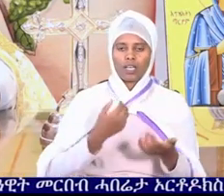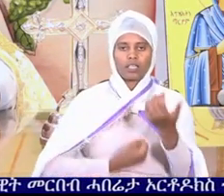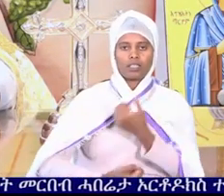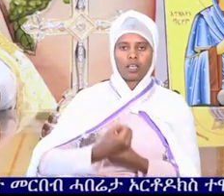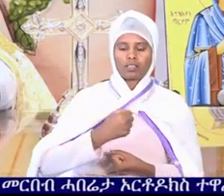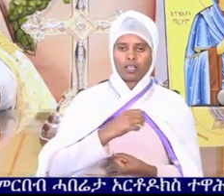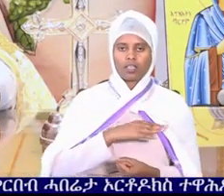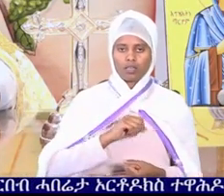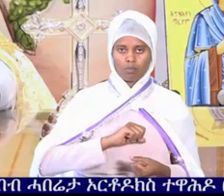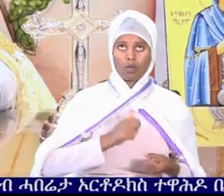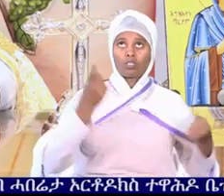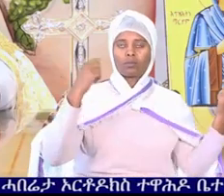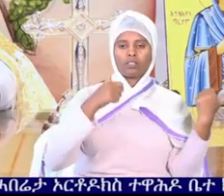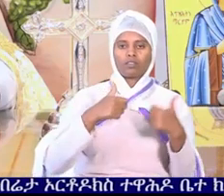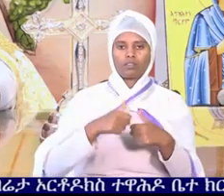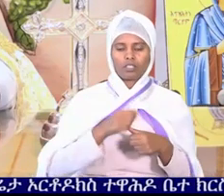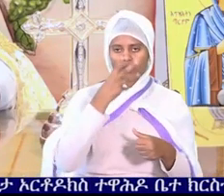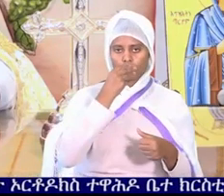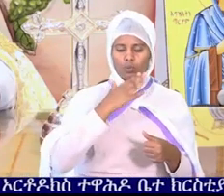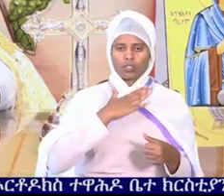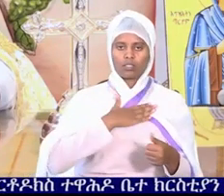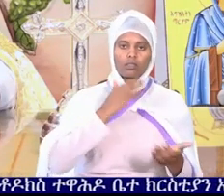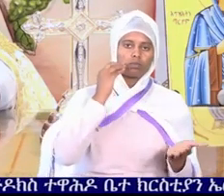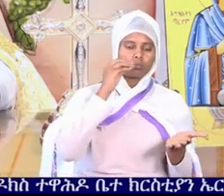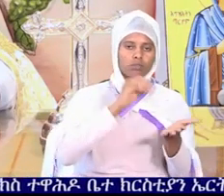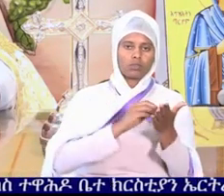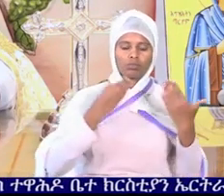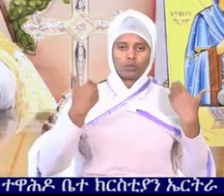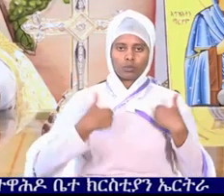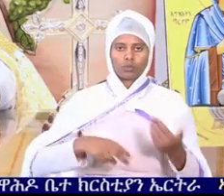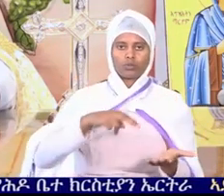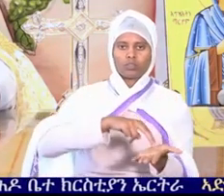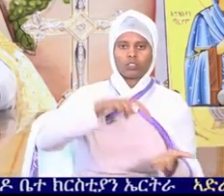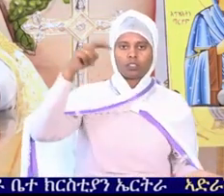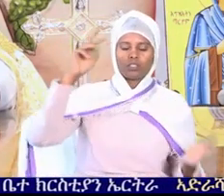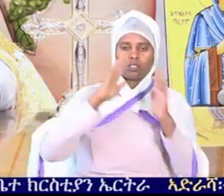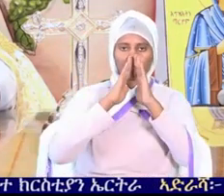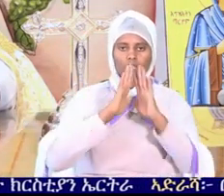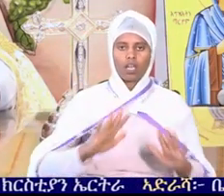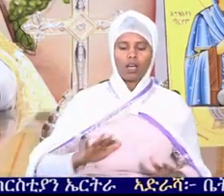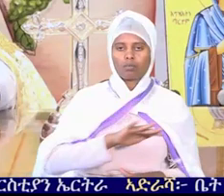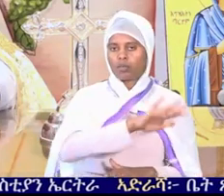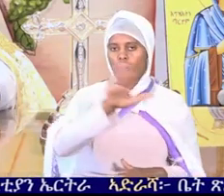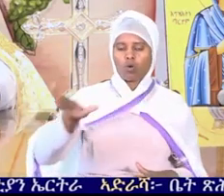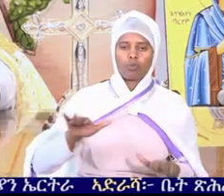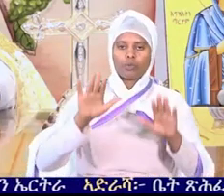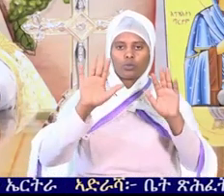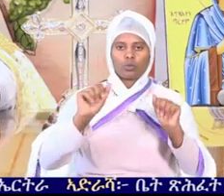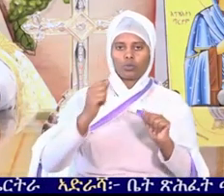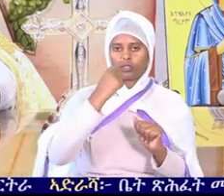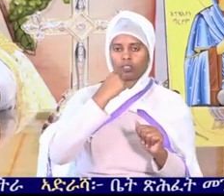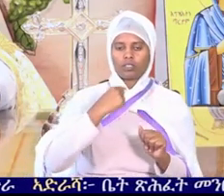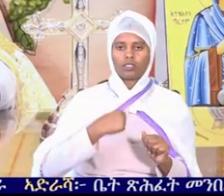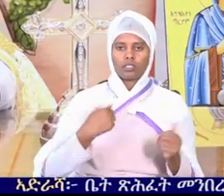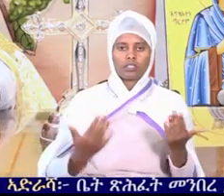ንሕና ሓጣን ከሎና ብገዛ ፍቓዱ ኣብ ክንዳና ሞይቱ ብምትንሳ ሰላም ናኻትኩም